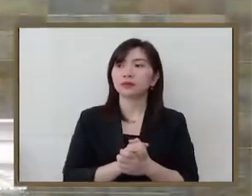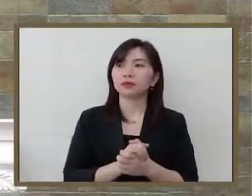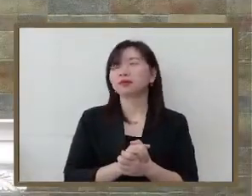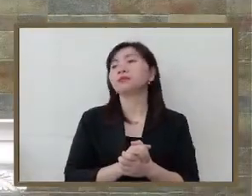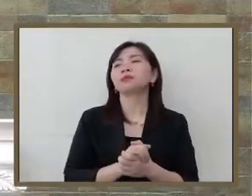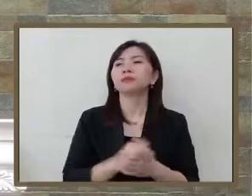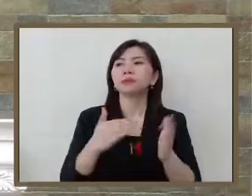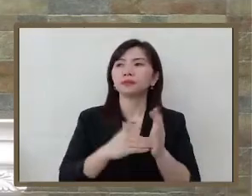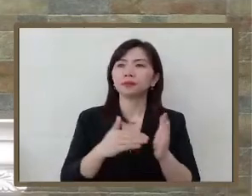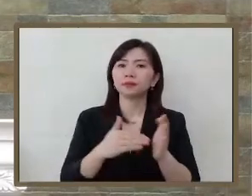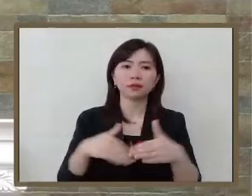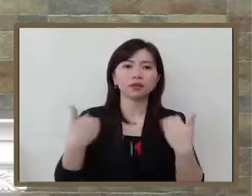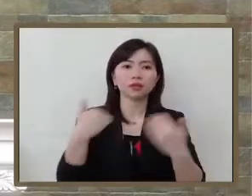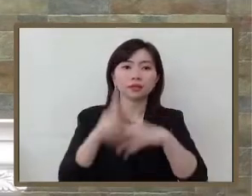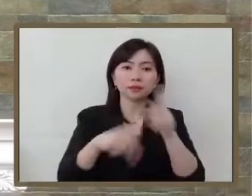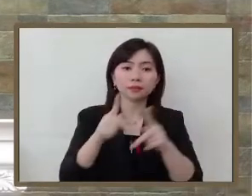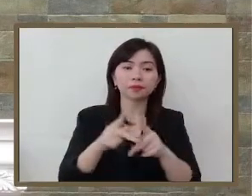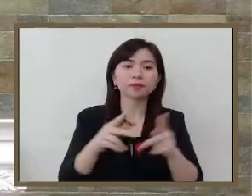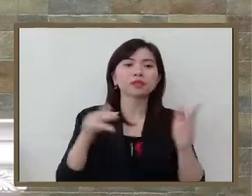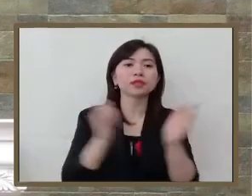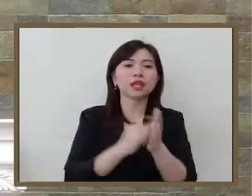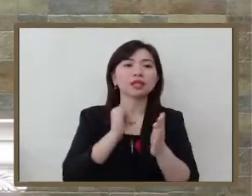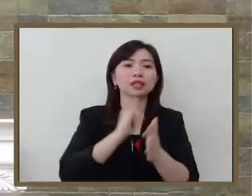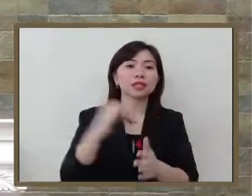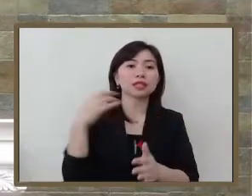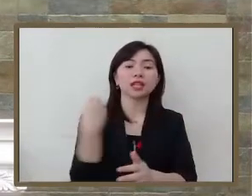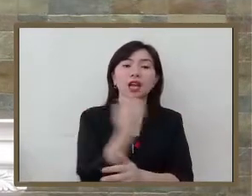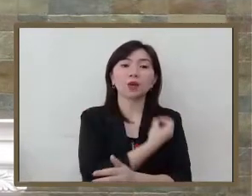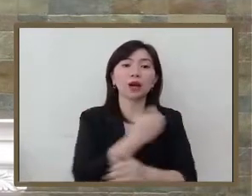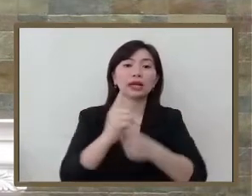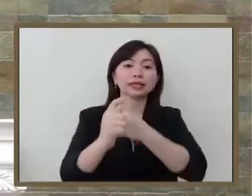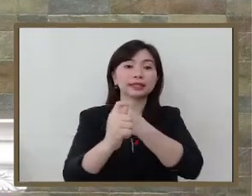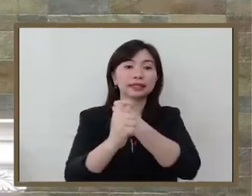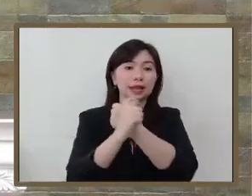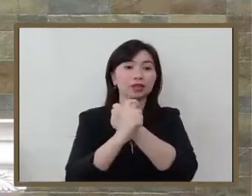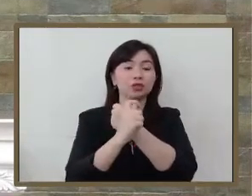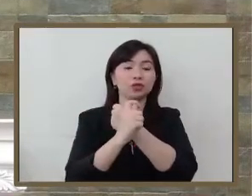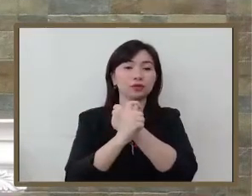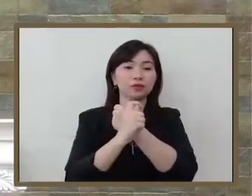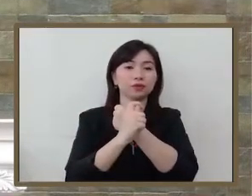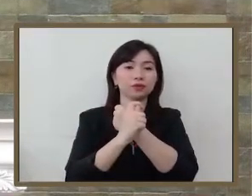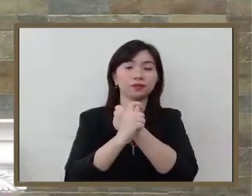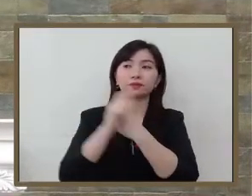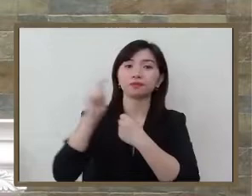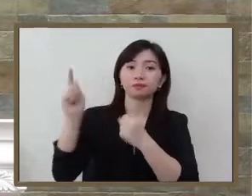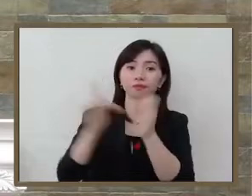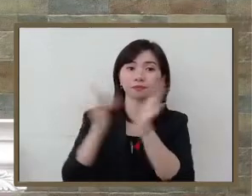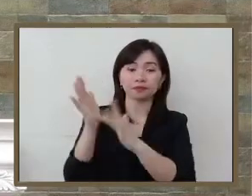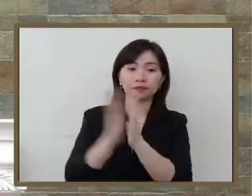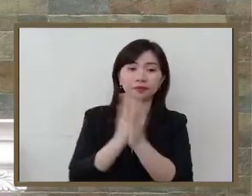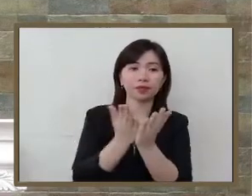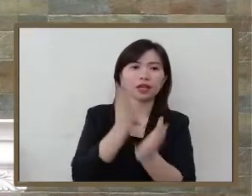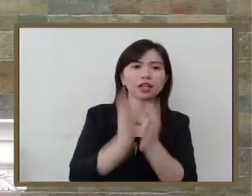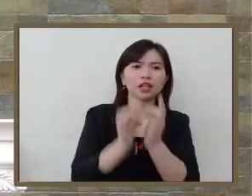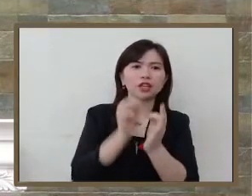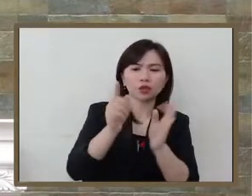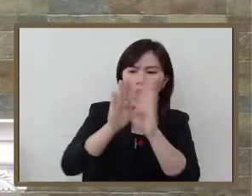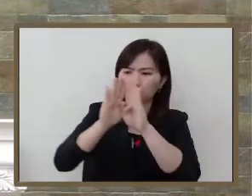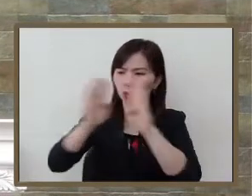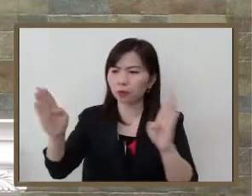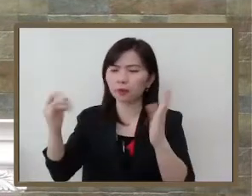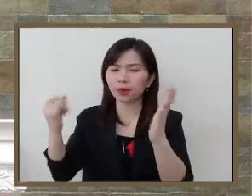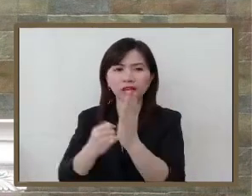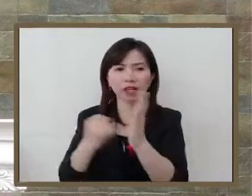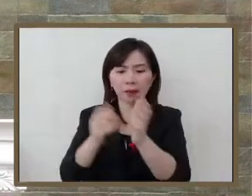Young people, ito ang armory mo. Ito yung sinasabi ko sa iyo na kapag binuksan mo, wala ka nang